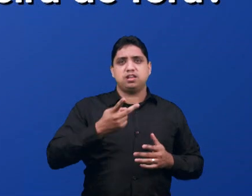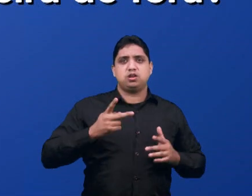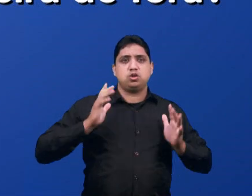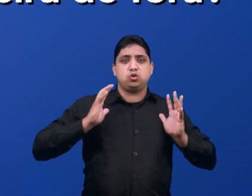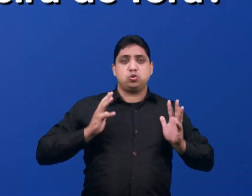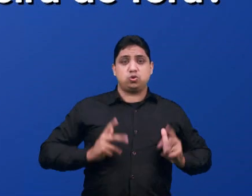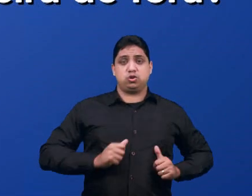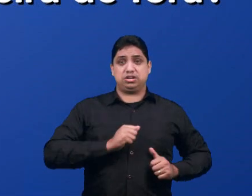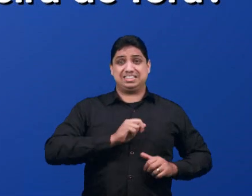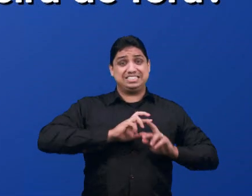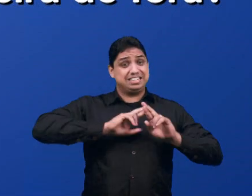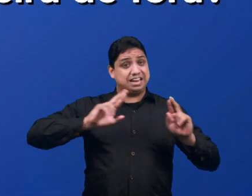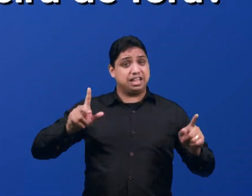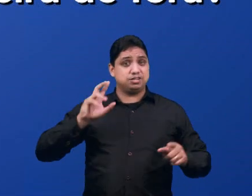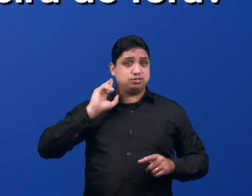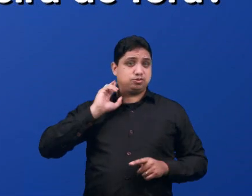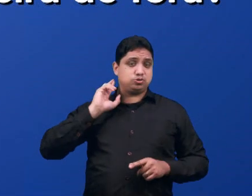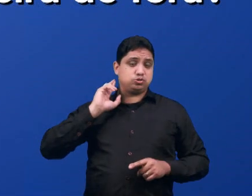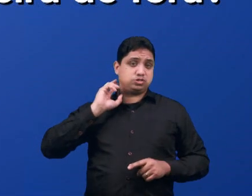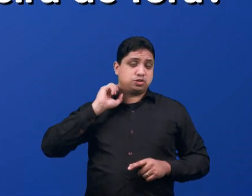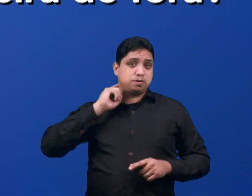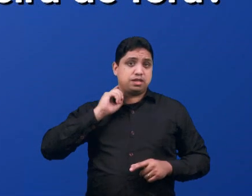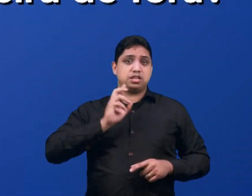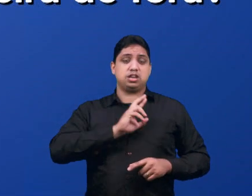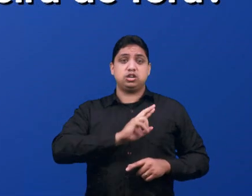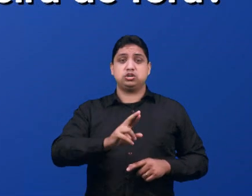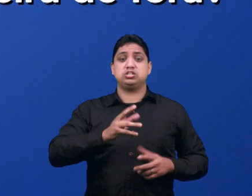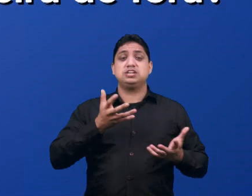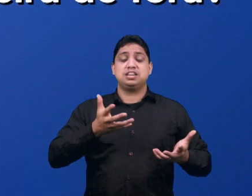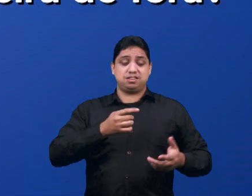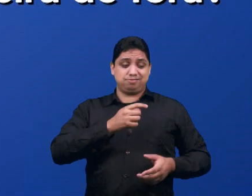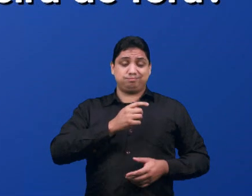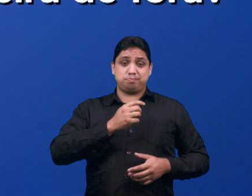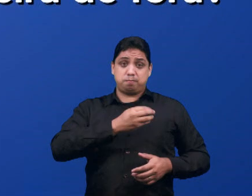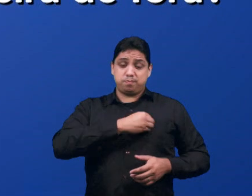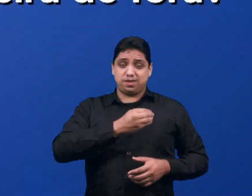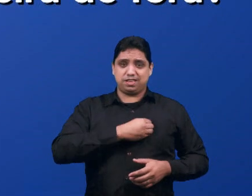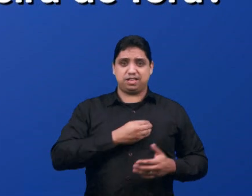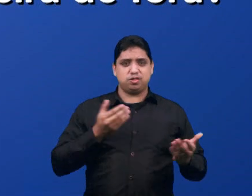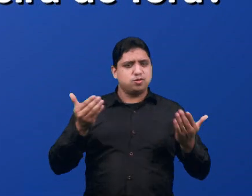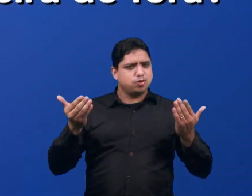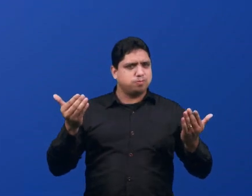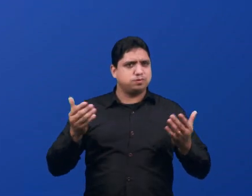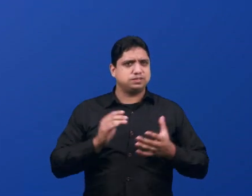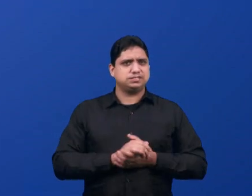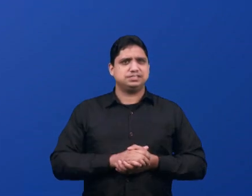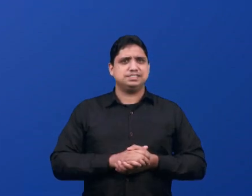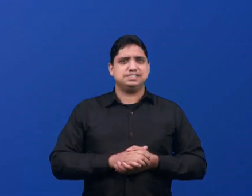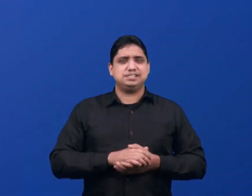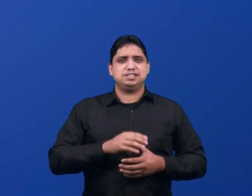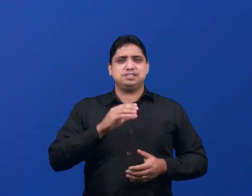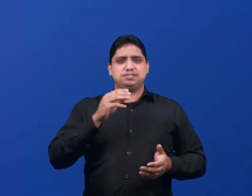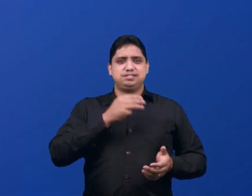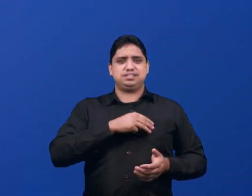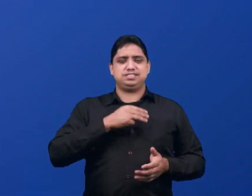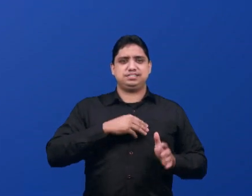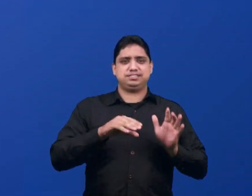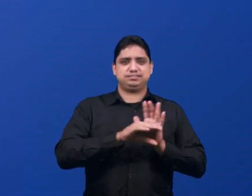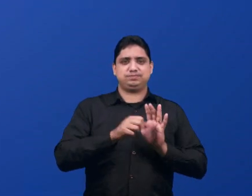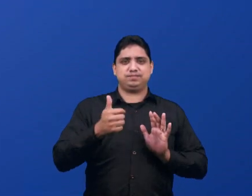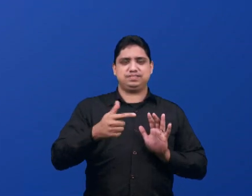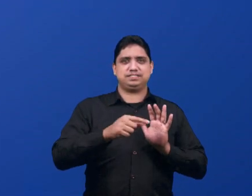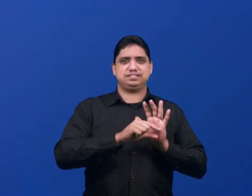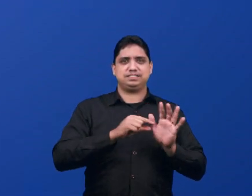être fait dans nos cœurs, différemment de religieux qui voulaient se présenter avec la saleté externe? Matthieu